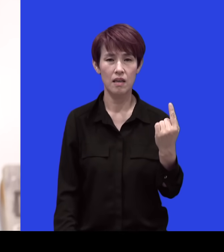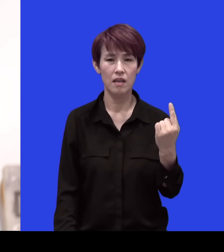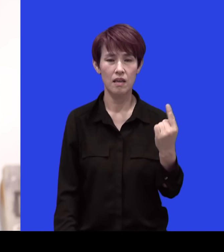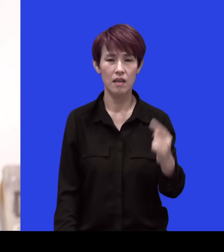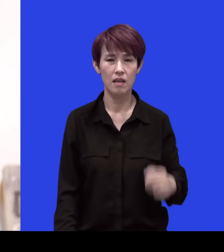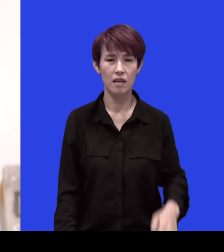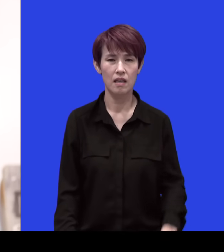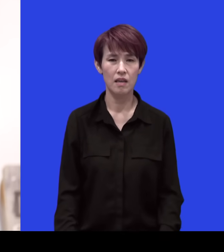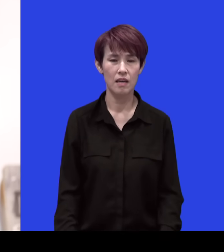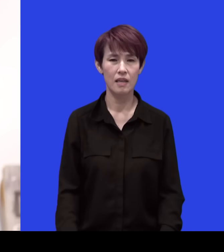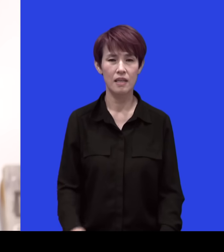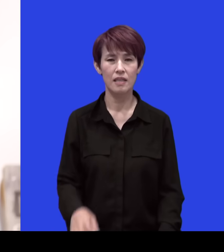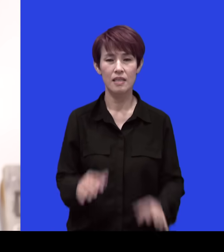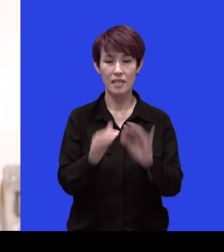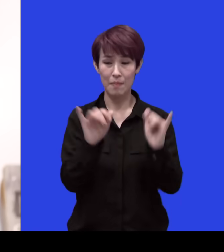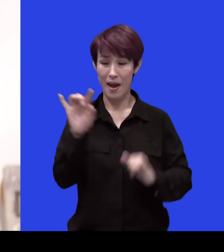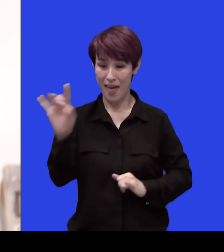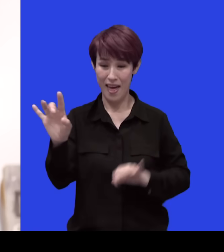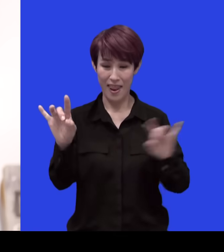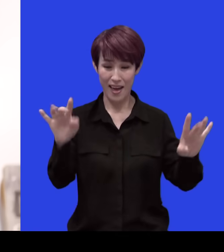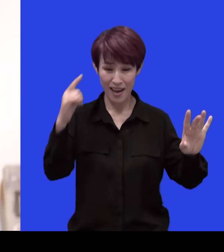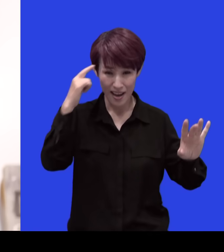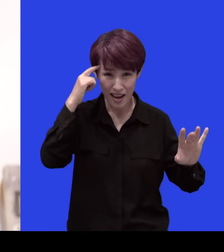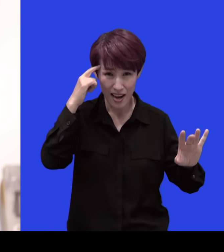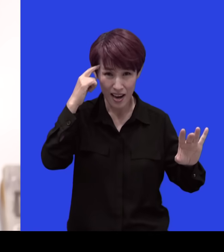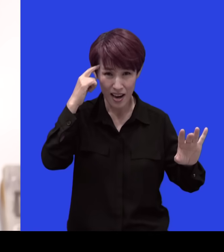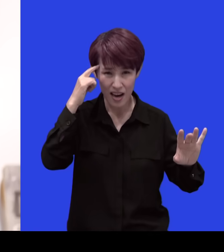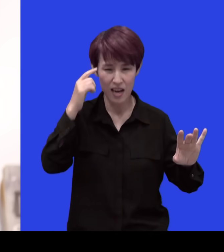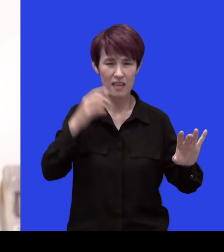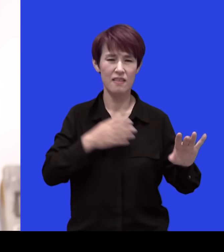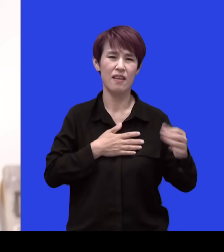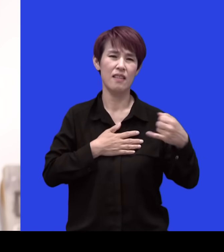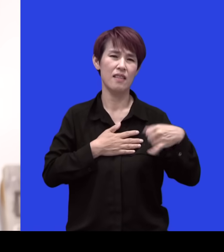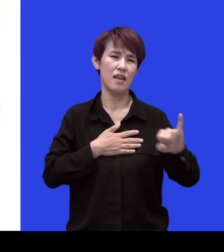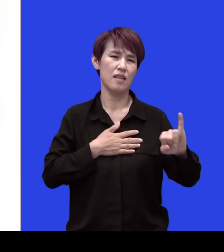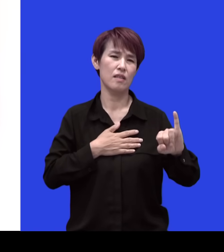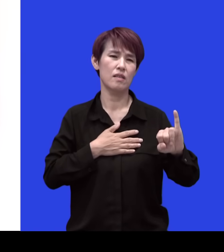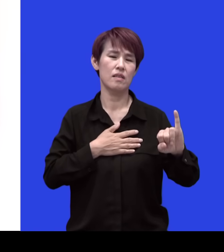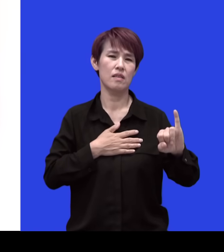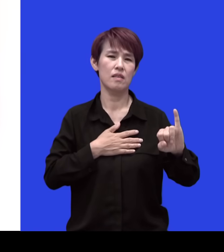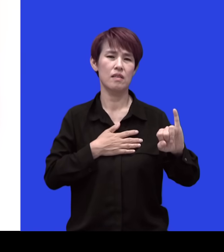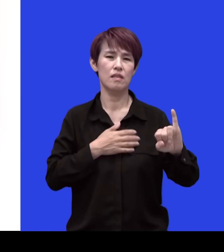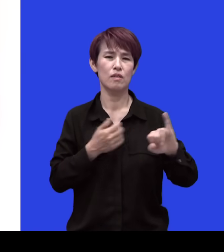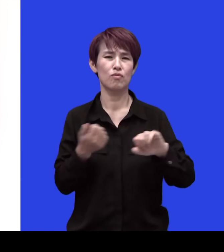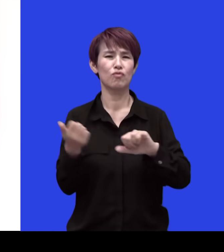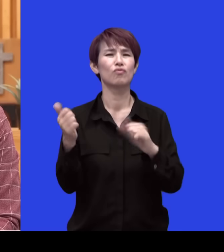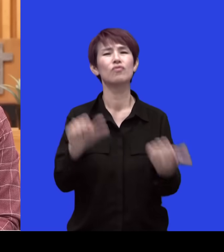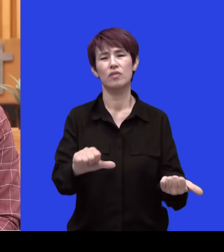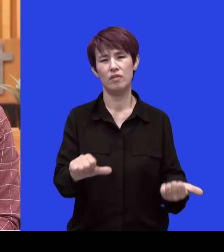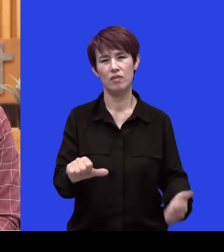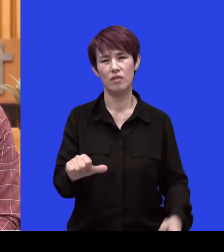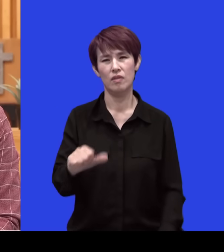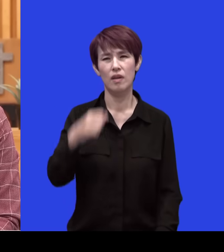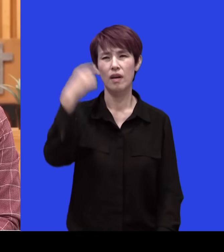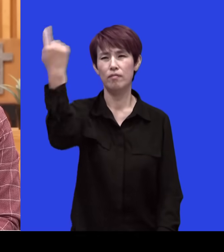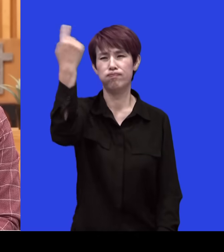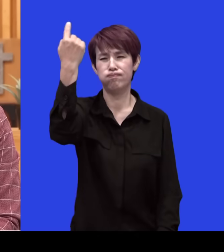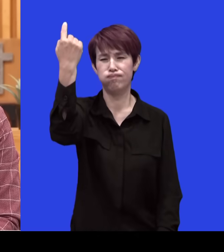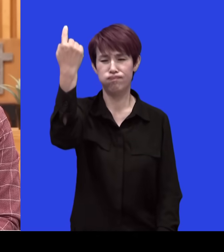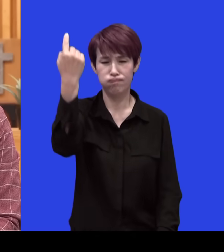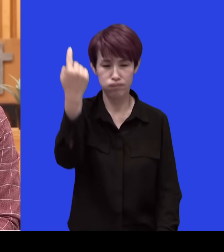2 사람을 싣고 가려고 그랬는데, 예. 그 우리 큰 딸이 그때 죽은 거예요. 어. 이미. 그러니까 현장에서 그냥.